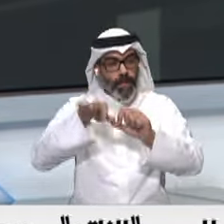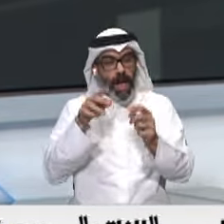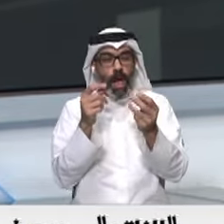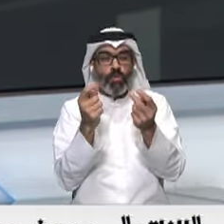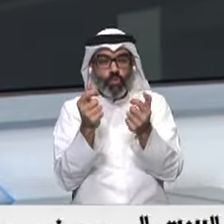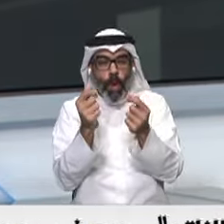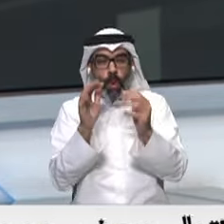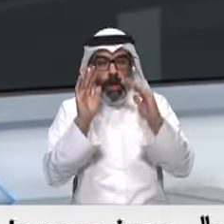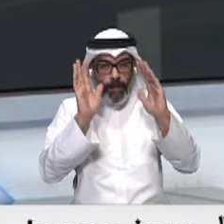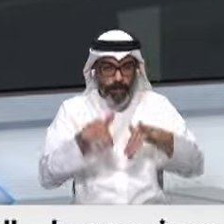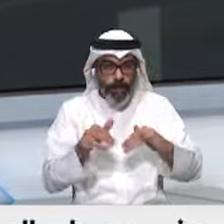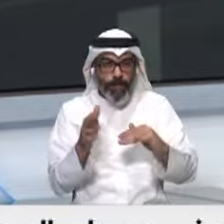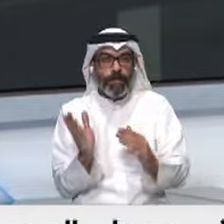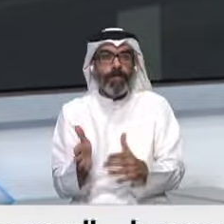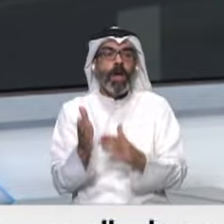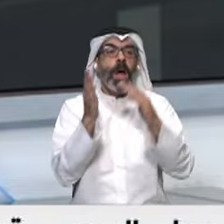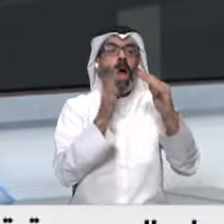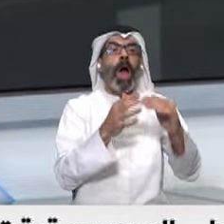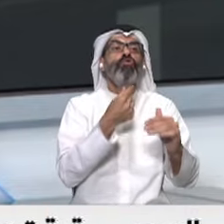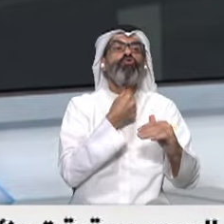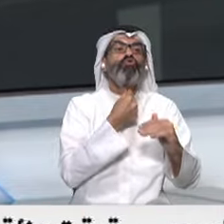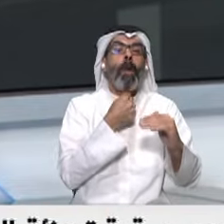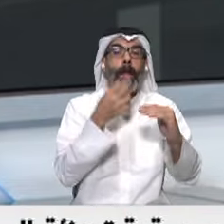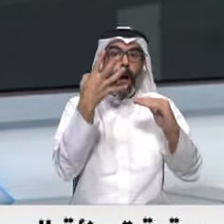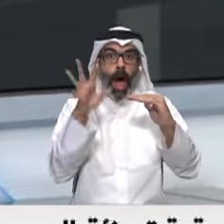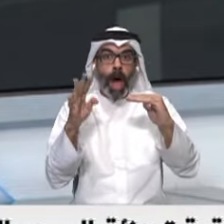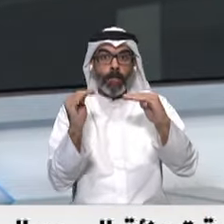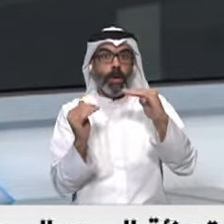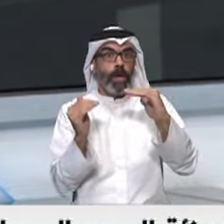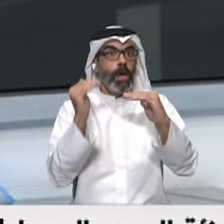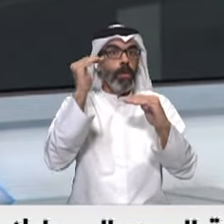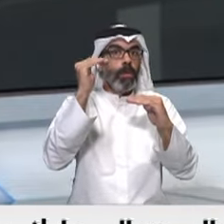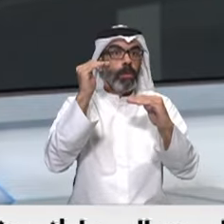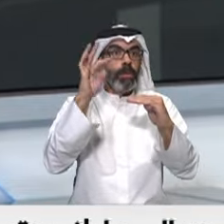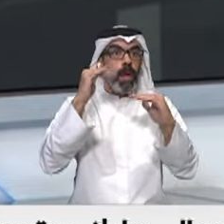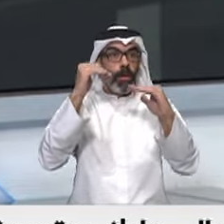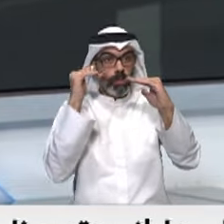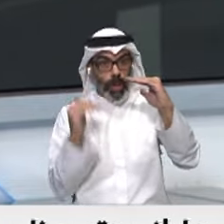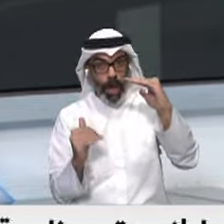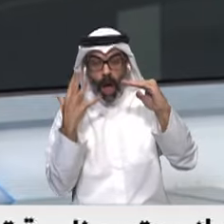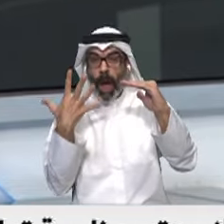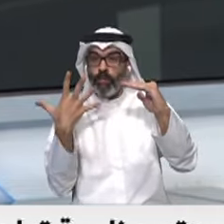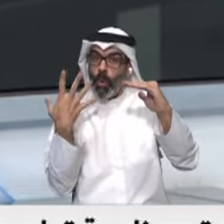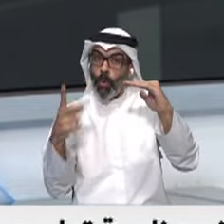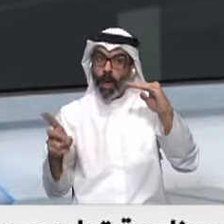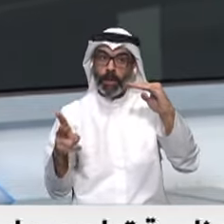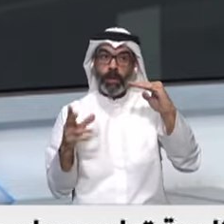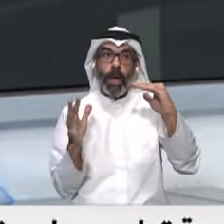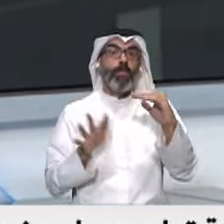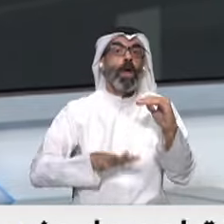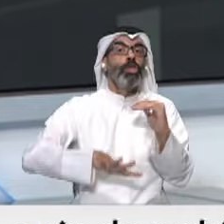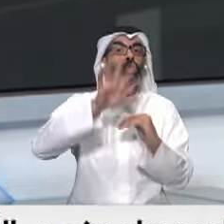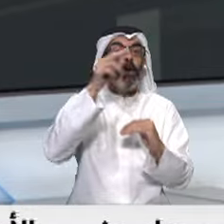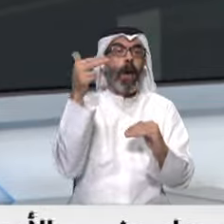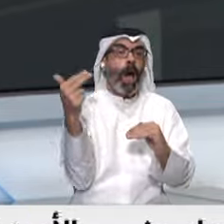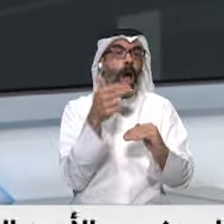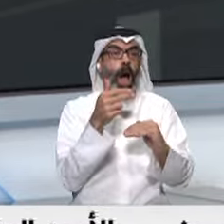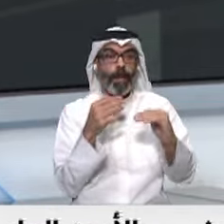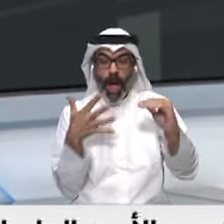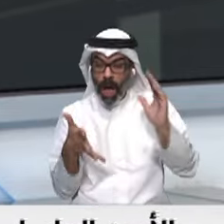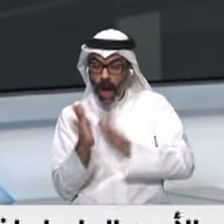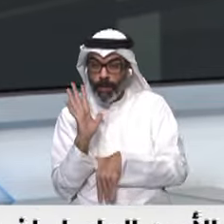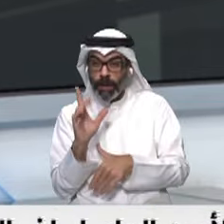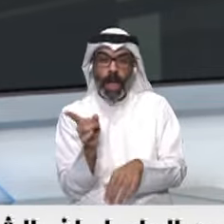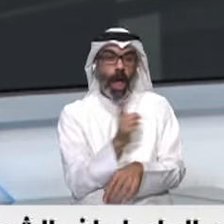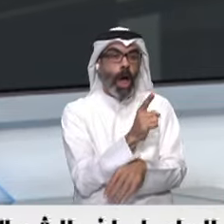35 م في الساعه 40 ايضا اجواء مشمسه في يوم الجمعه والصغرى 25 والهواء الشمالي غربي نشط على فترات فرص